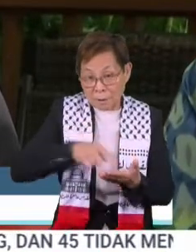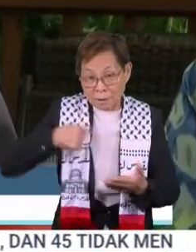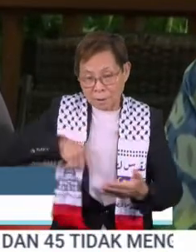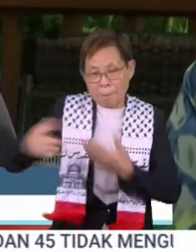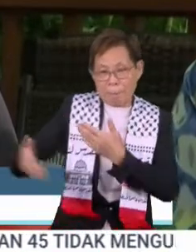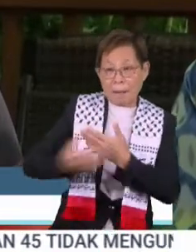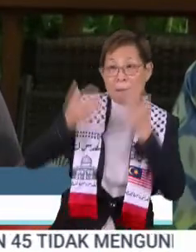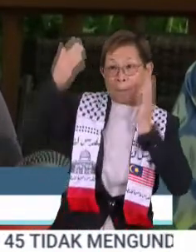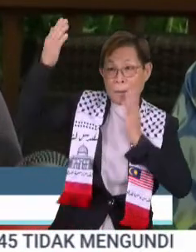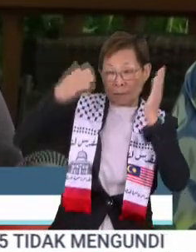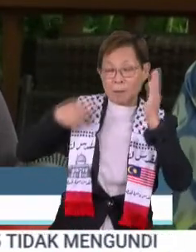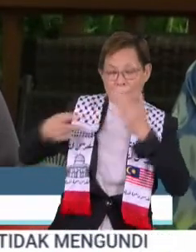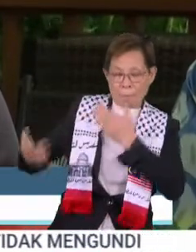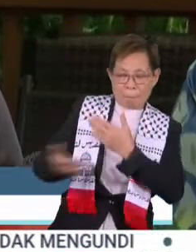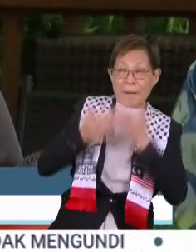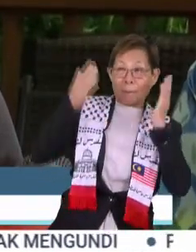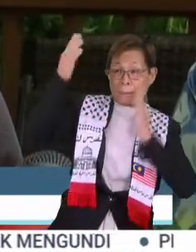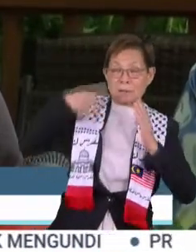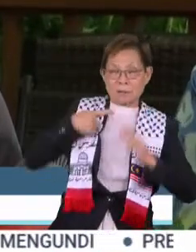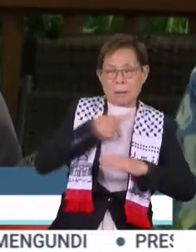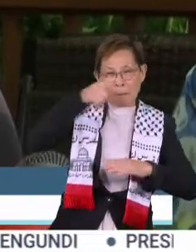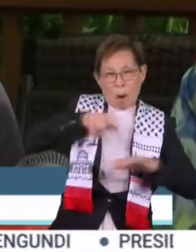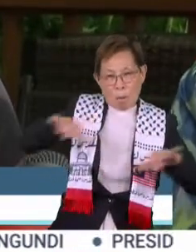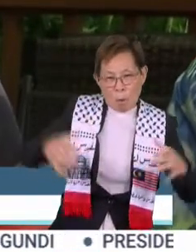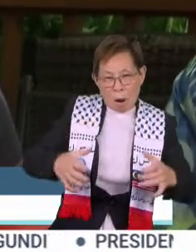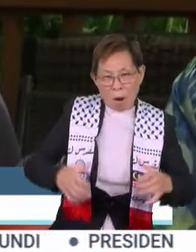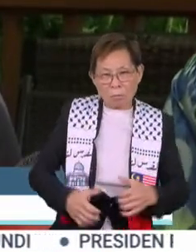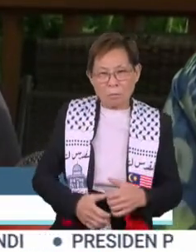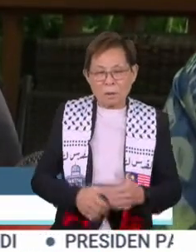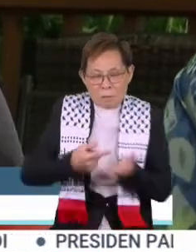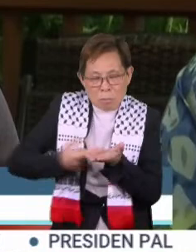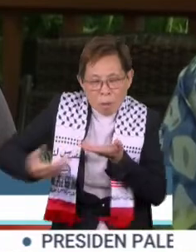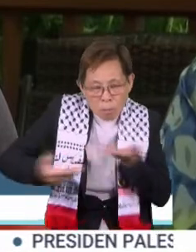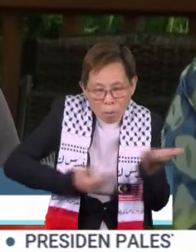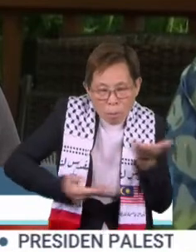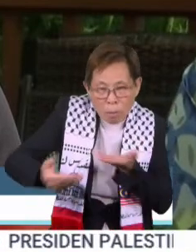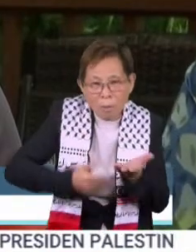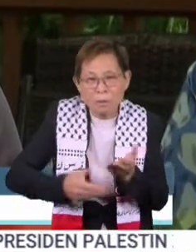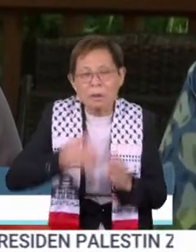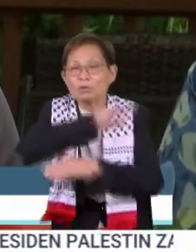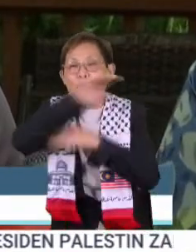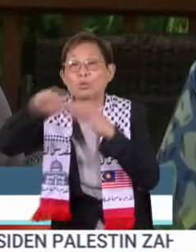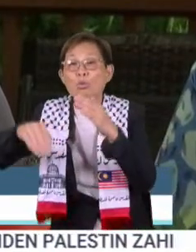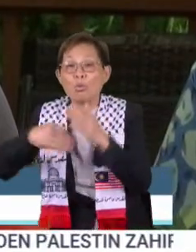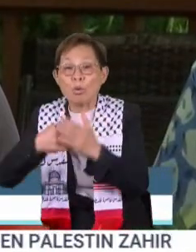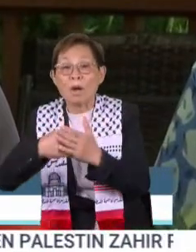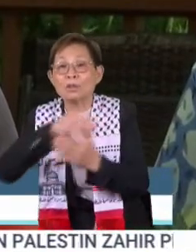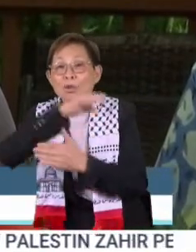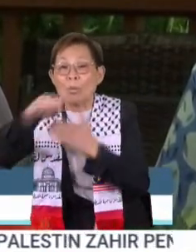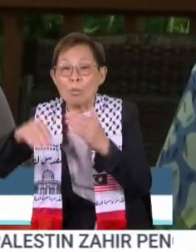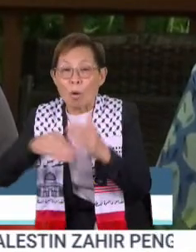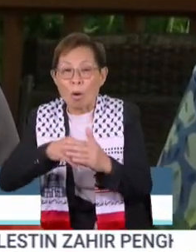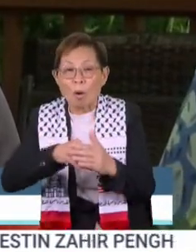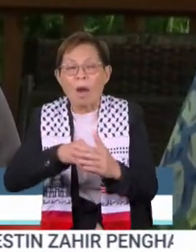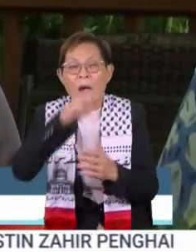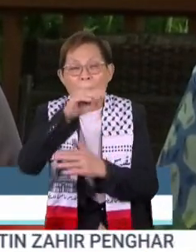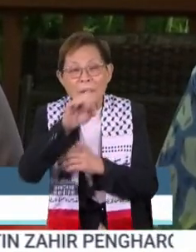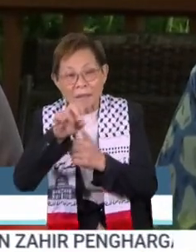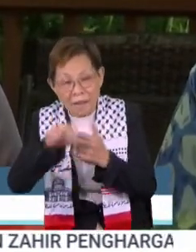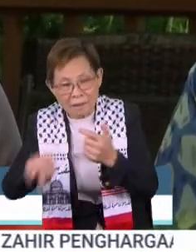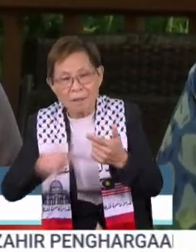kita balik nanti kita kena buat satu discussion ya dengan para dengan pihak